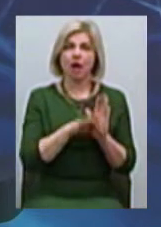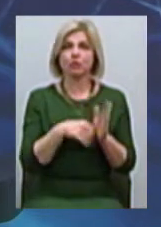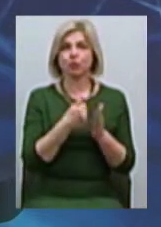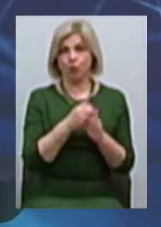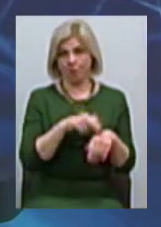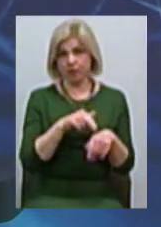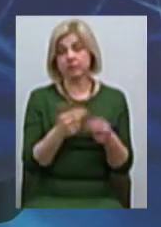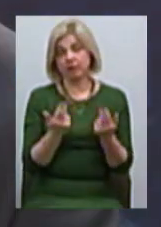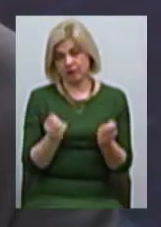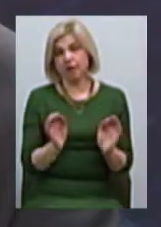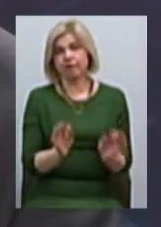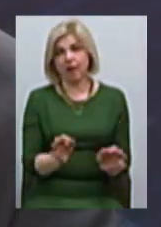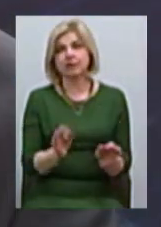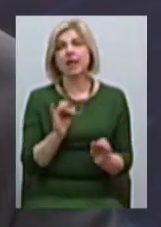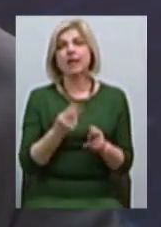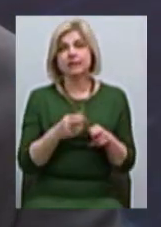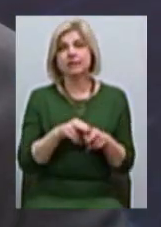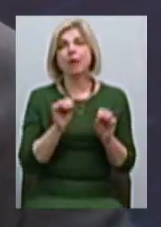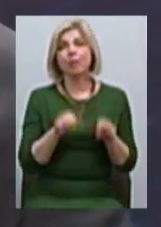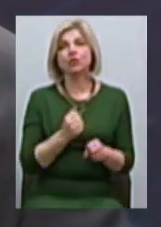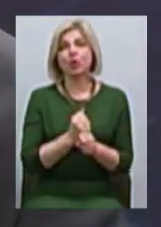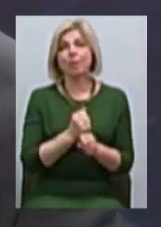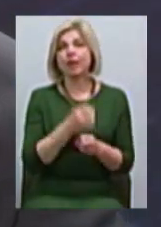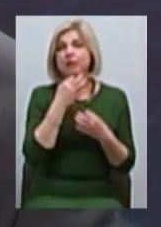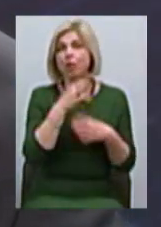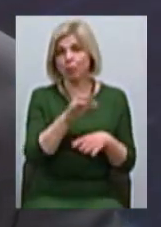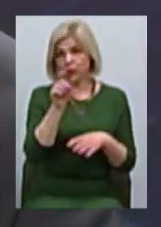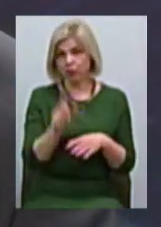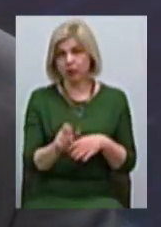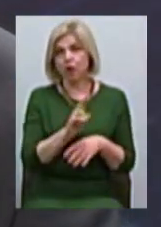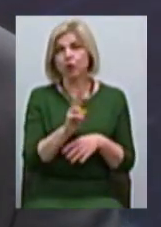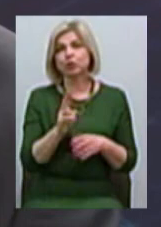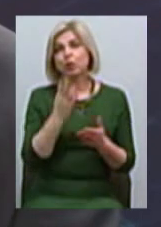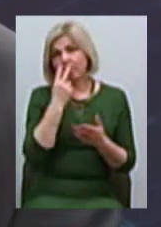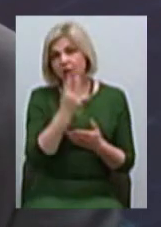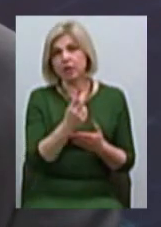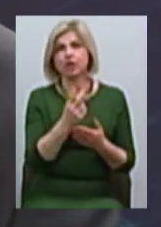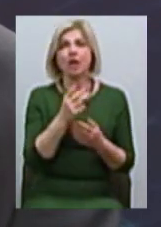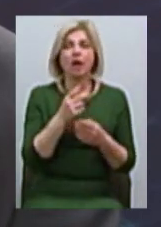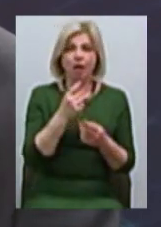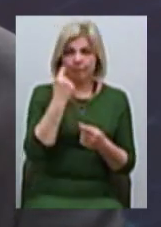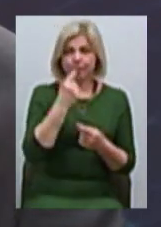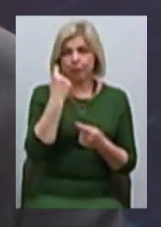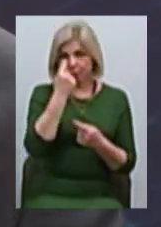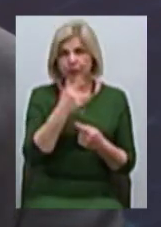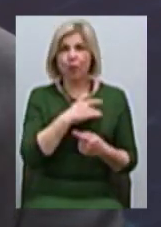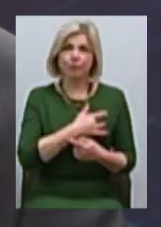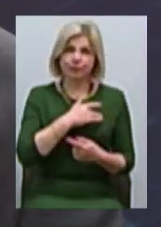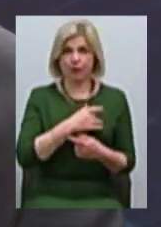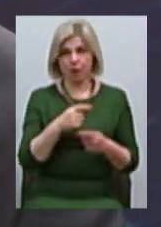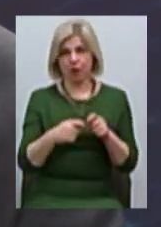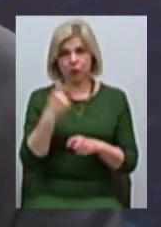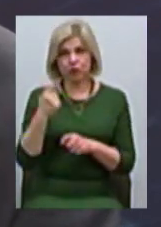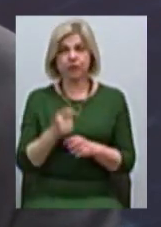так, власне. І це може робити кожен громадянин, який може вбачати ті чи інші навіть ознаки порушення.